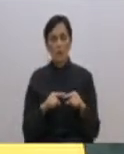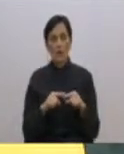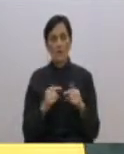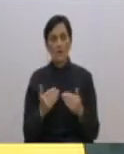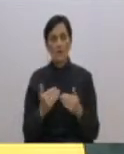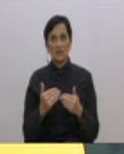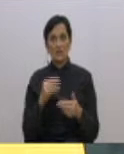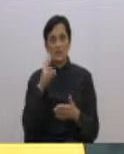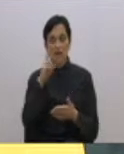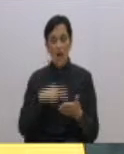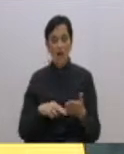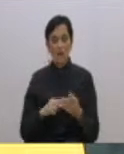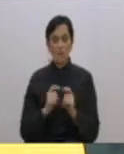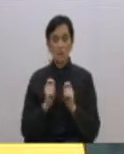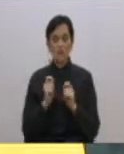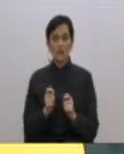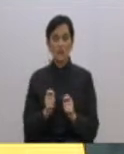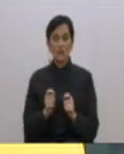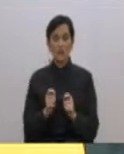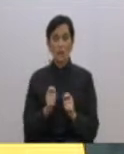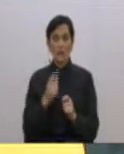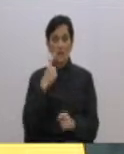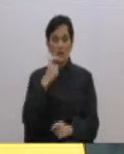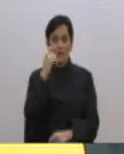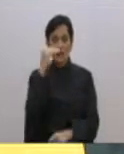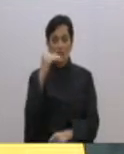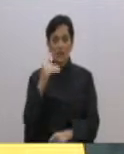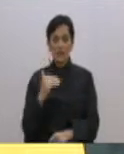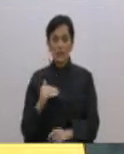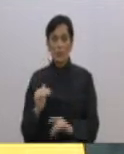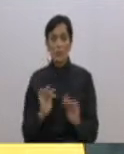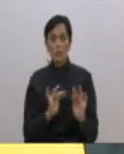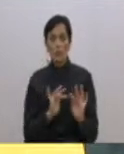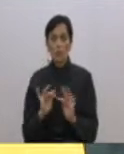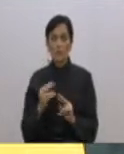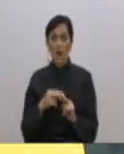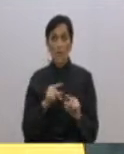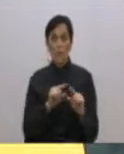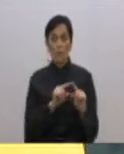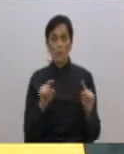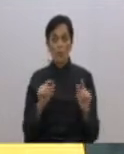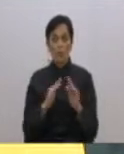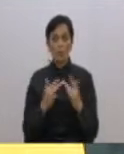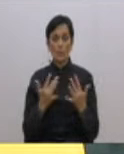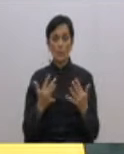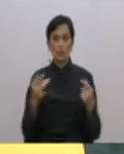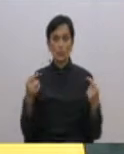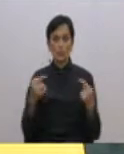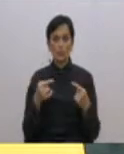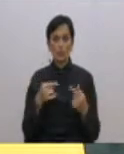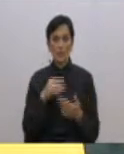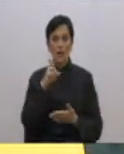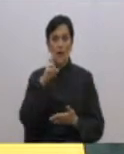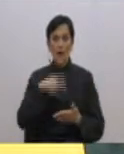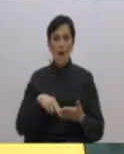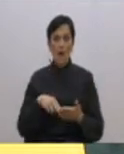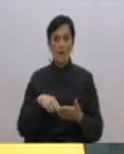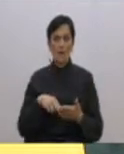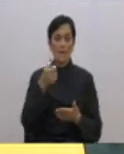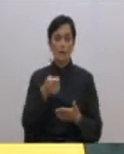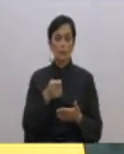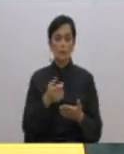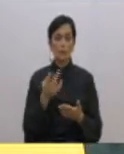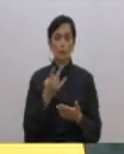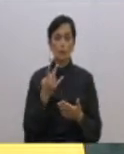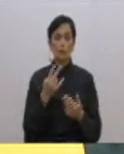ორგანიზაციისთვის აკრედიტაციის მინიჭების კრიტერიუმებსა და პროცედურას. Ამ მუხლის მოთხოვნის შესაბამისად აკრედიტაციის მოპოვებაზე